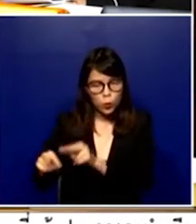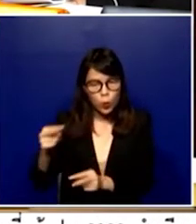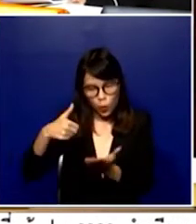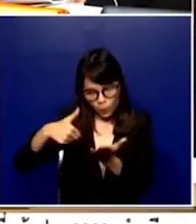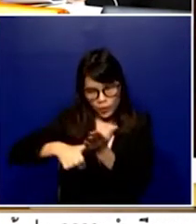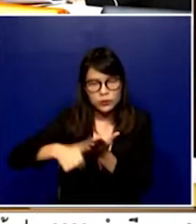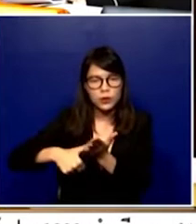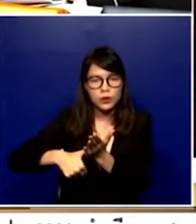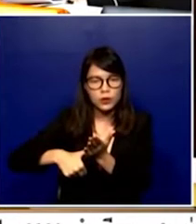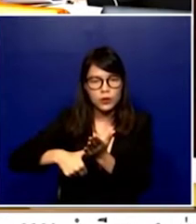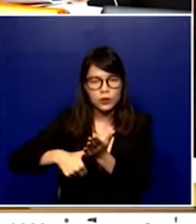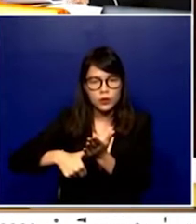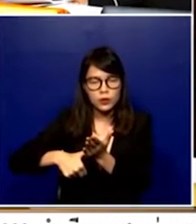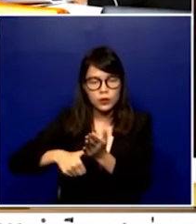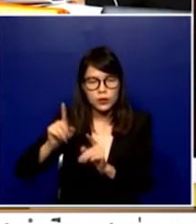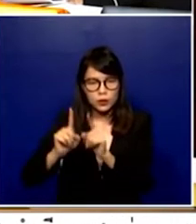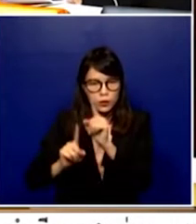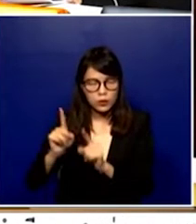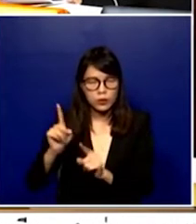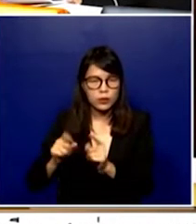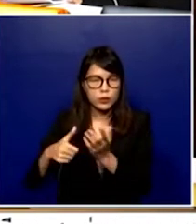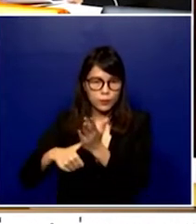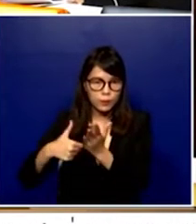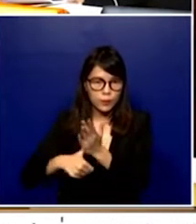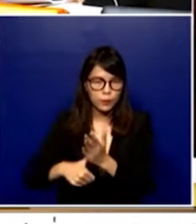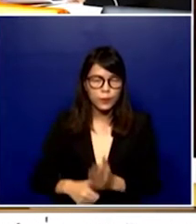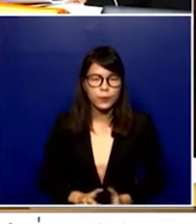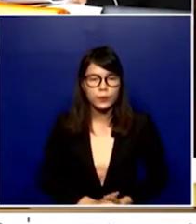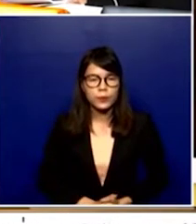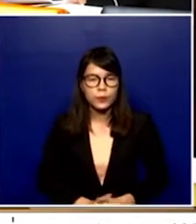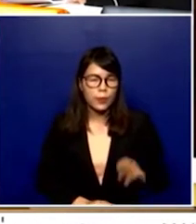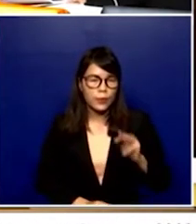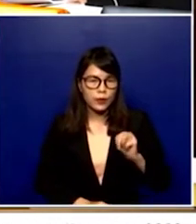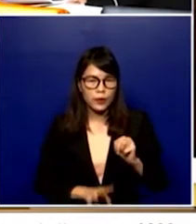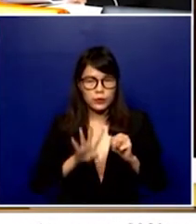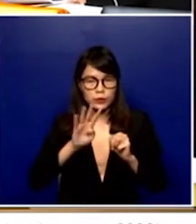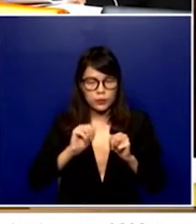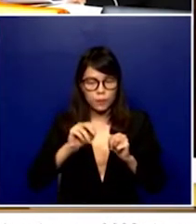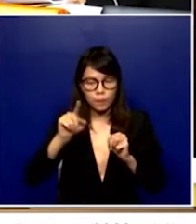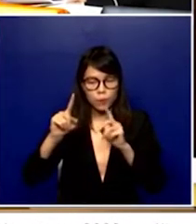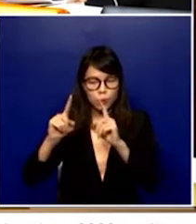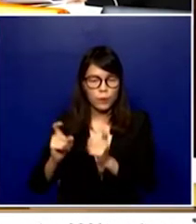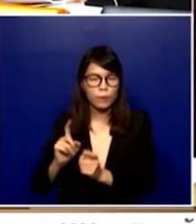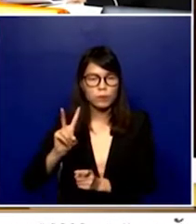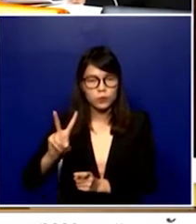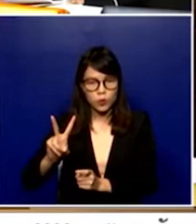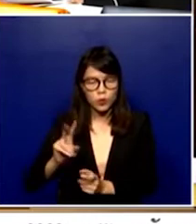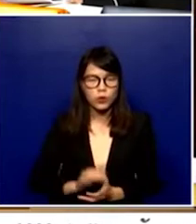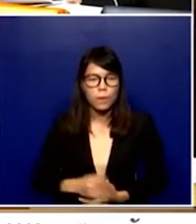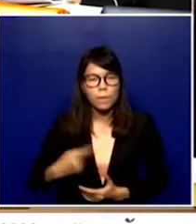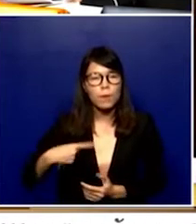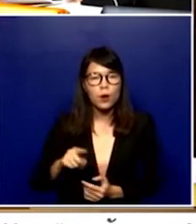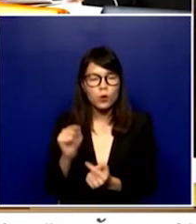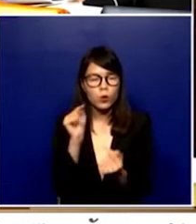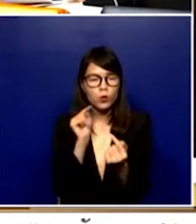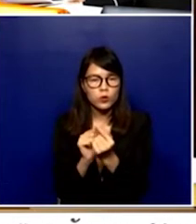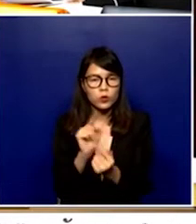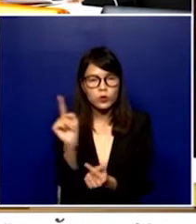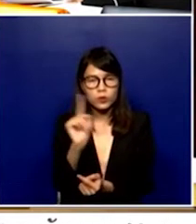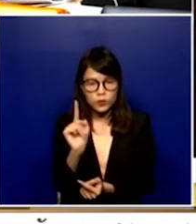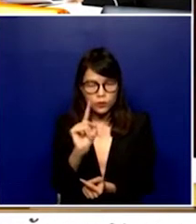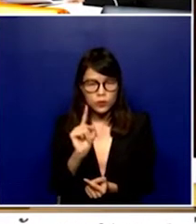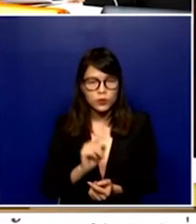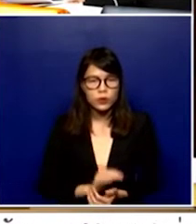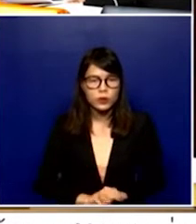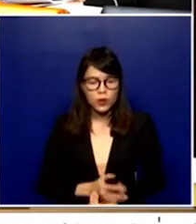ีประมวนรัศดากร มาตา 40 วงเล็ 2 กลาว่า ประโยชนใดๆ ที่ได้เนื่อง